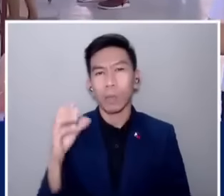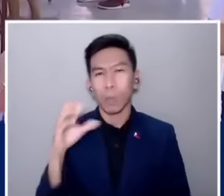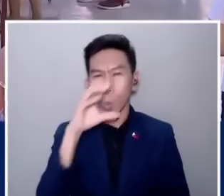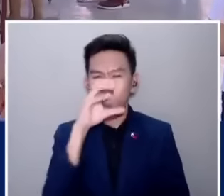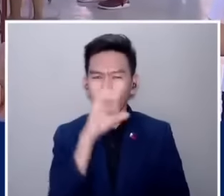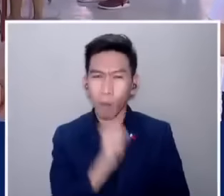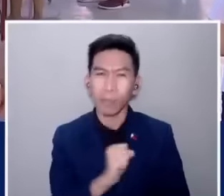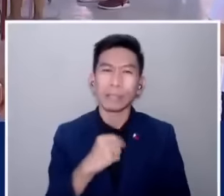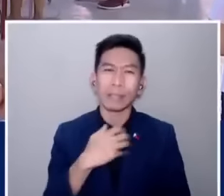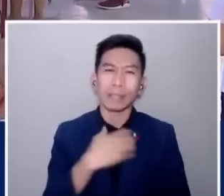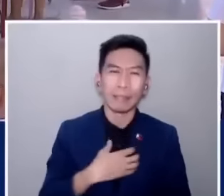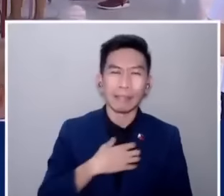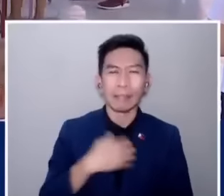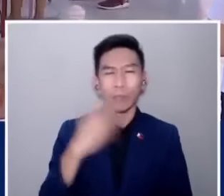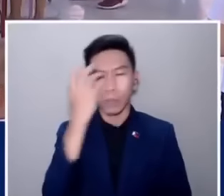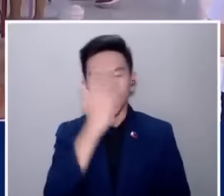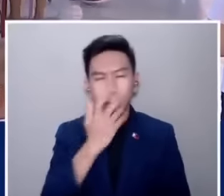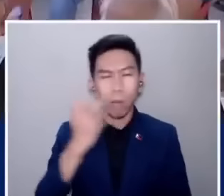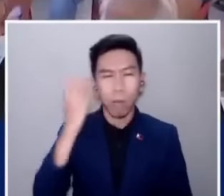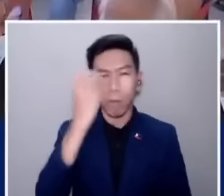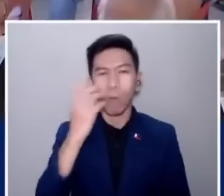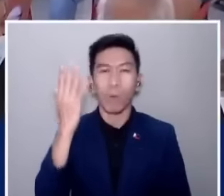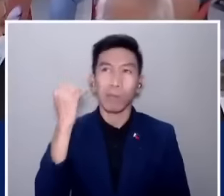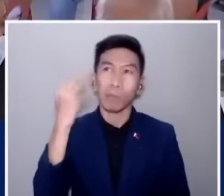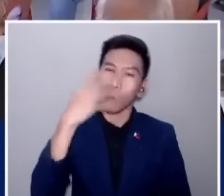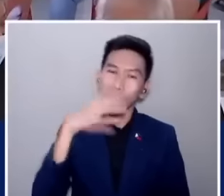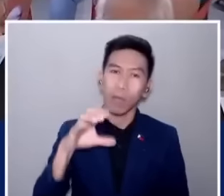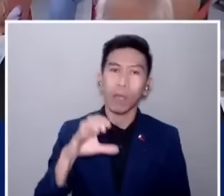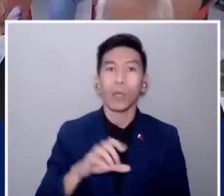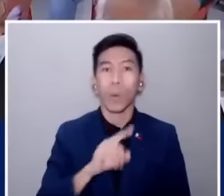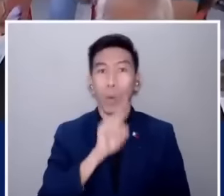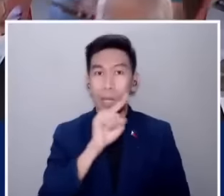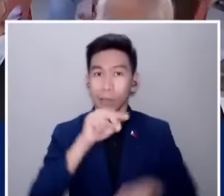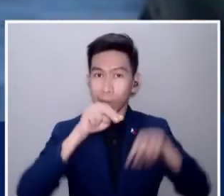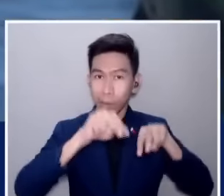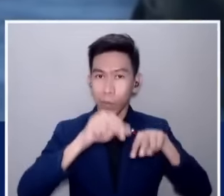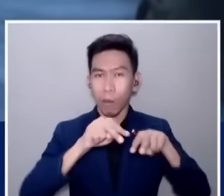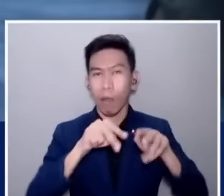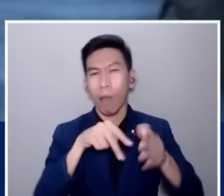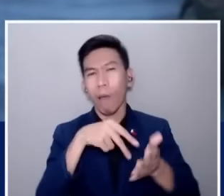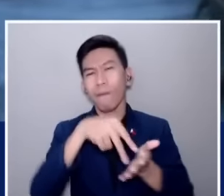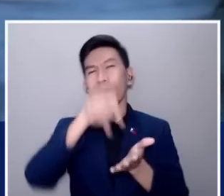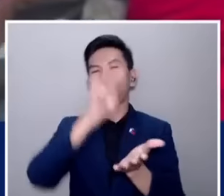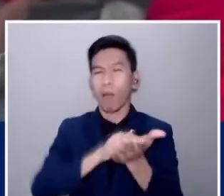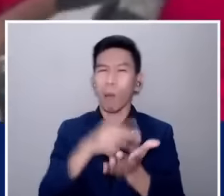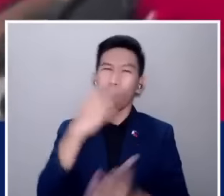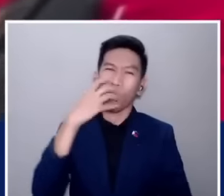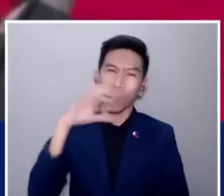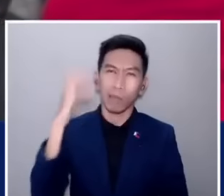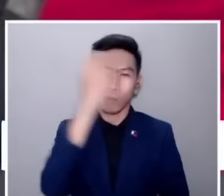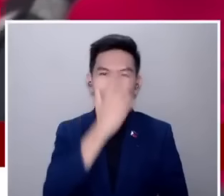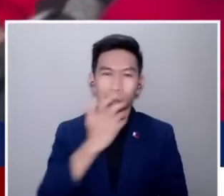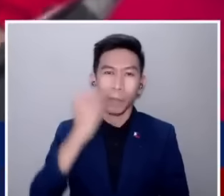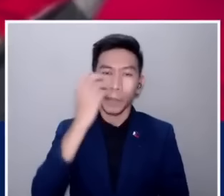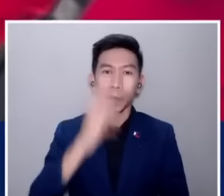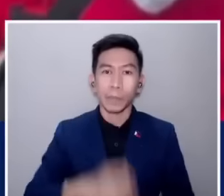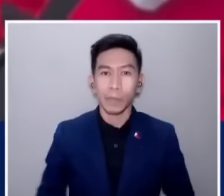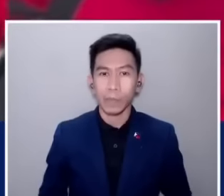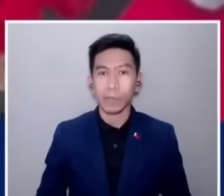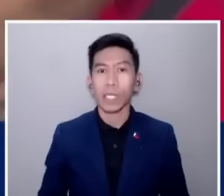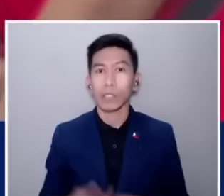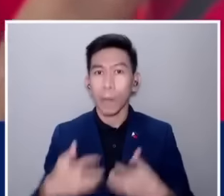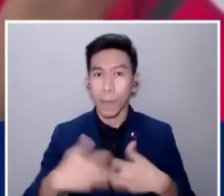init. Nasugatan din ang isang watcher dahil nahilo at bumagsak dahil sa init. Samantala, hindi naman nagamit ang vote counting